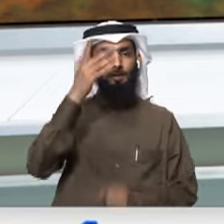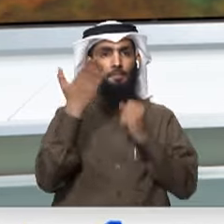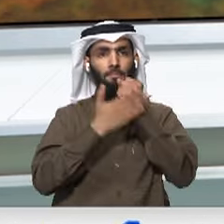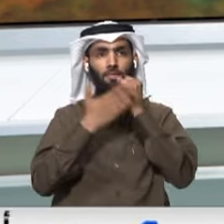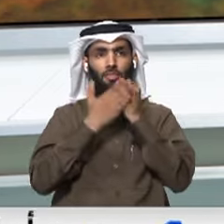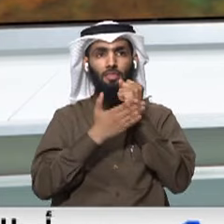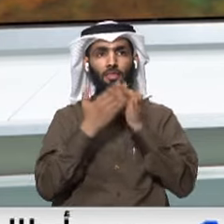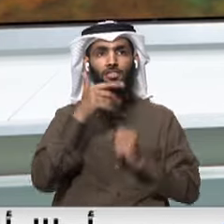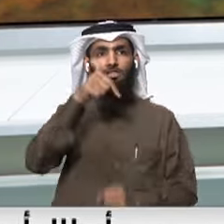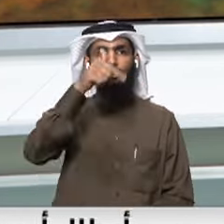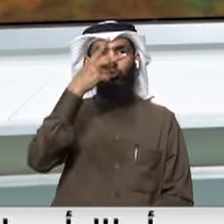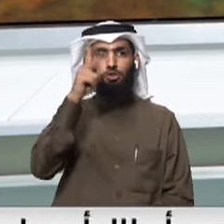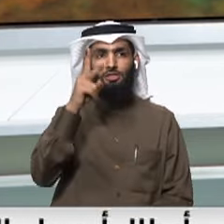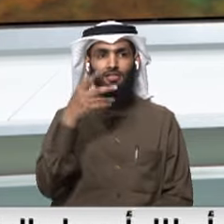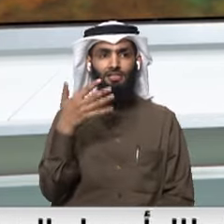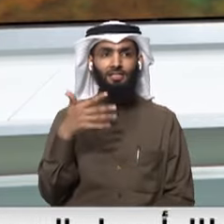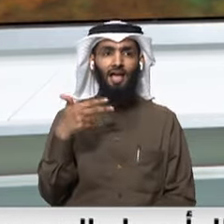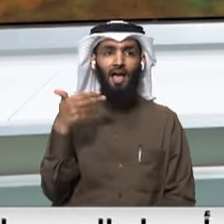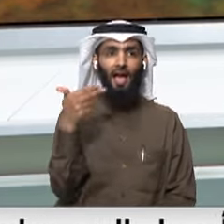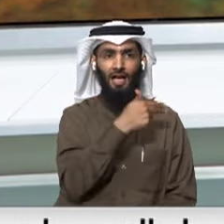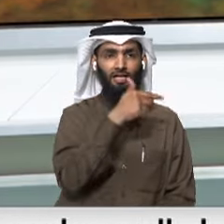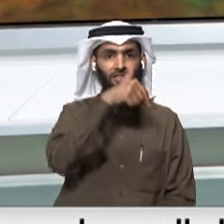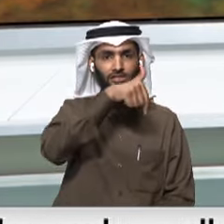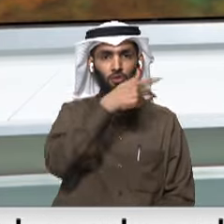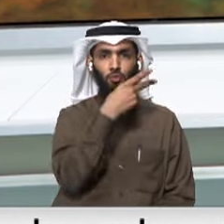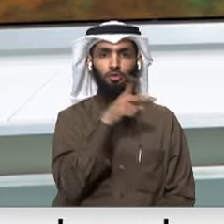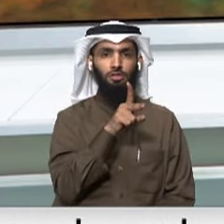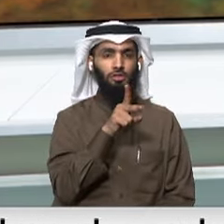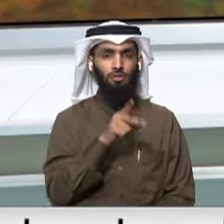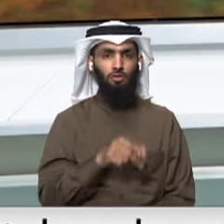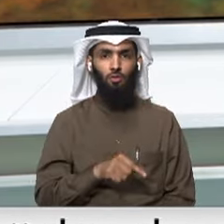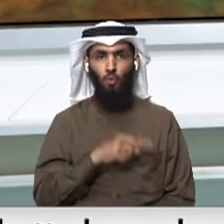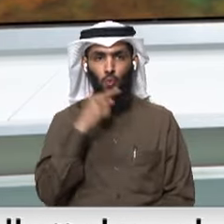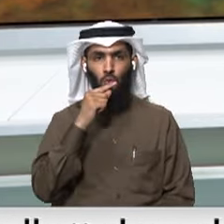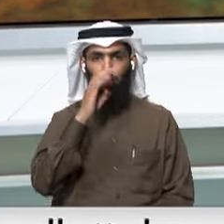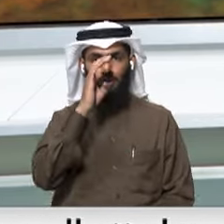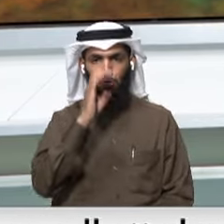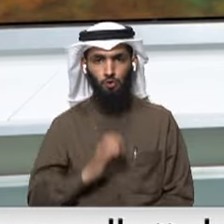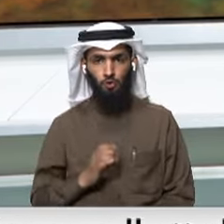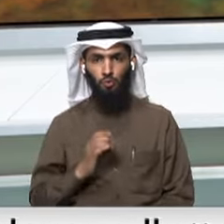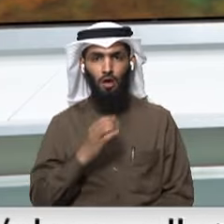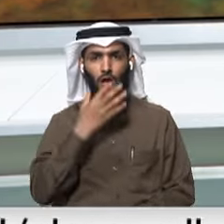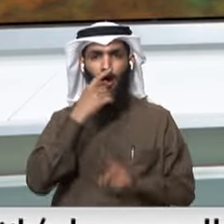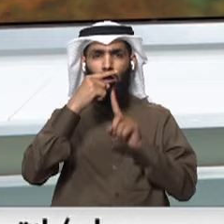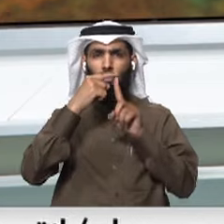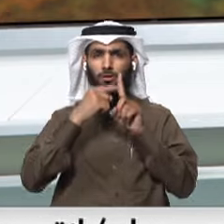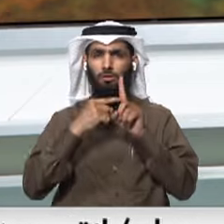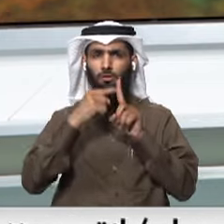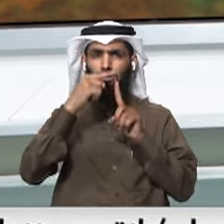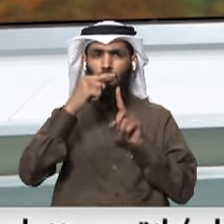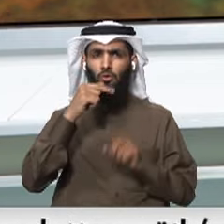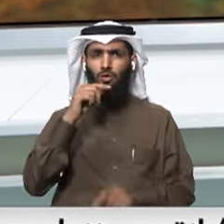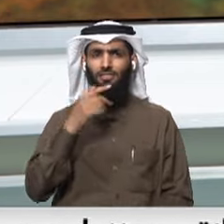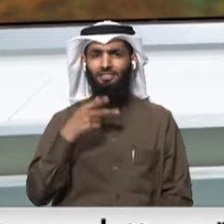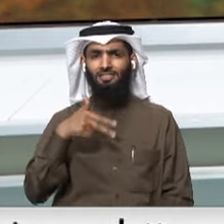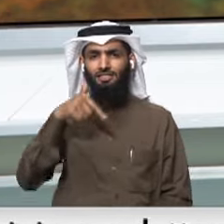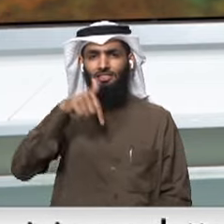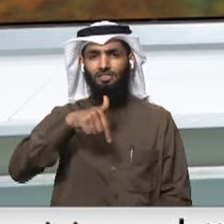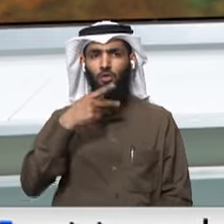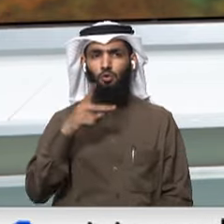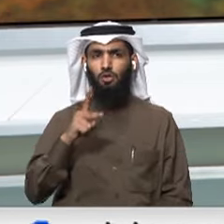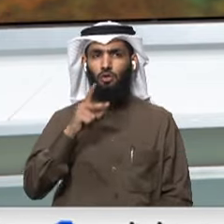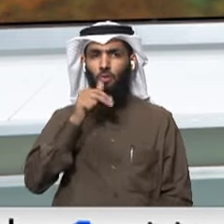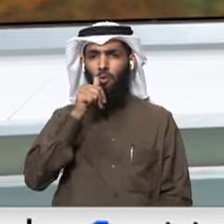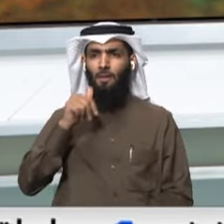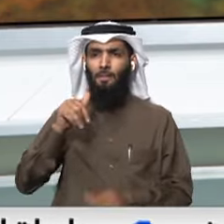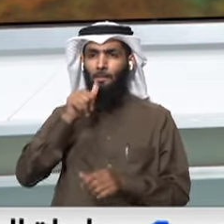مئويه السالمي 26 درجه مئويه في المناطق الجنوبيه 26 درجه مئويه وفي جزرنا الشماليه والجنوبيه